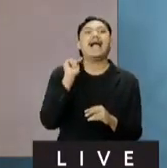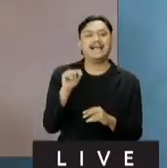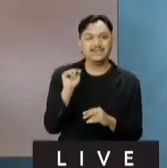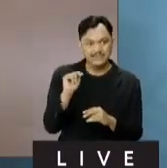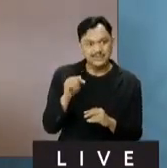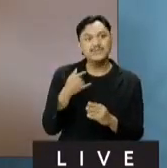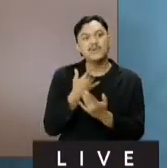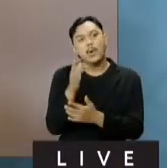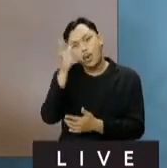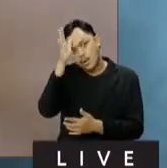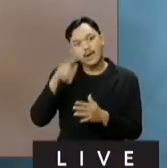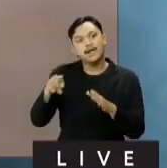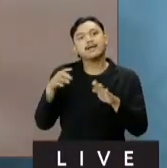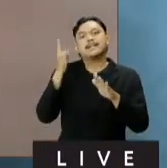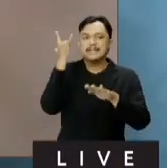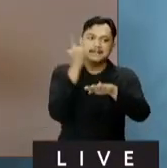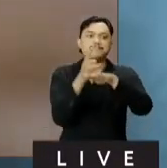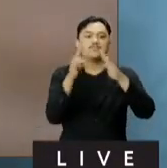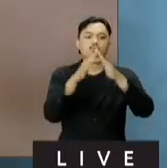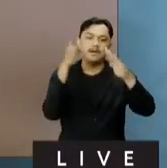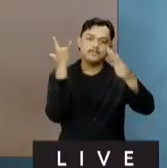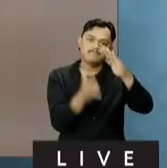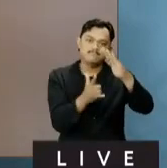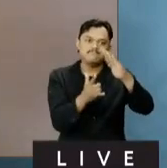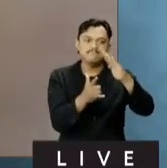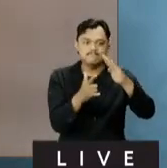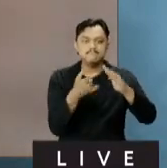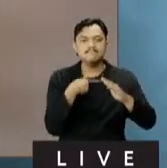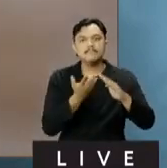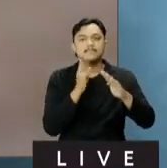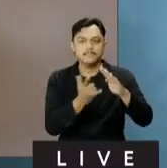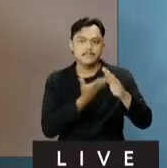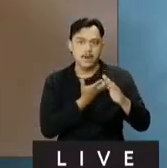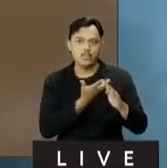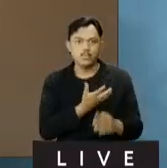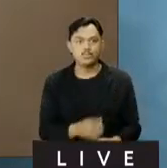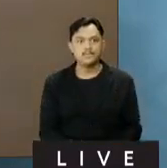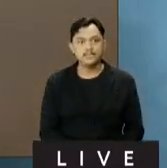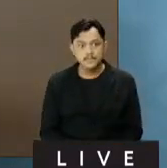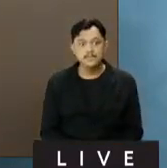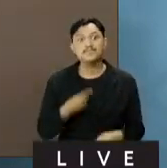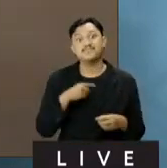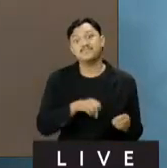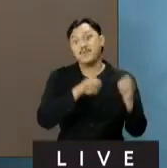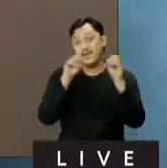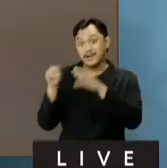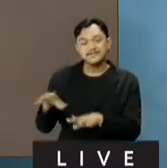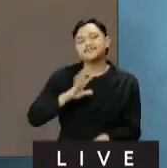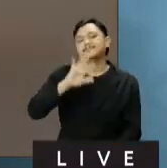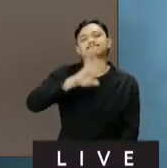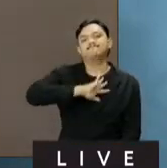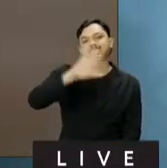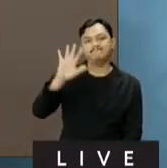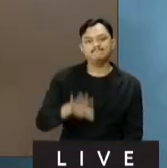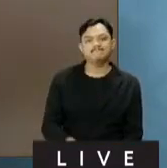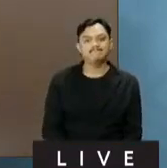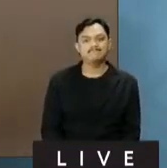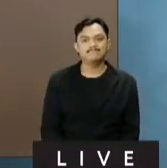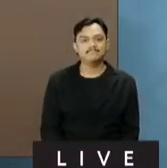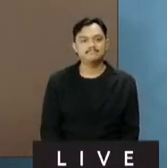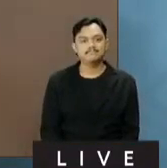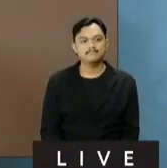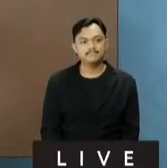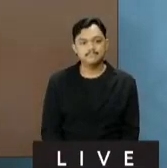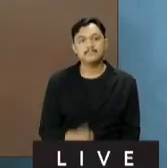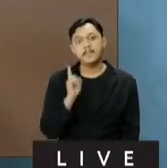betah tinggal di tempat hunian atau tempat rumah mereka yang terdampak banjir ini. Akan tetapi